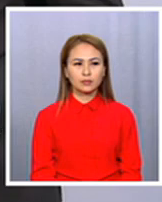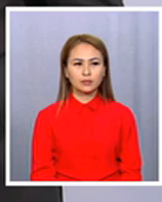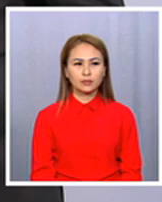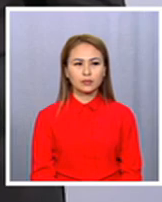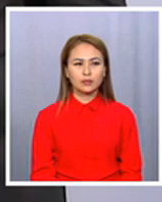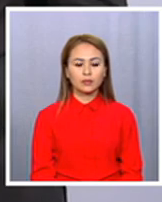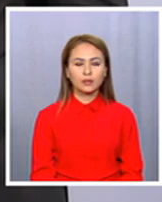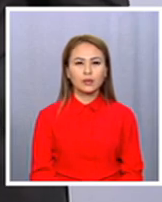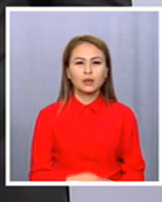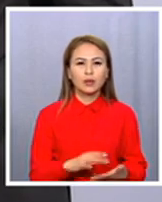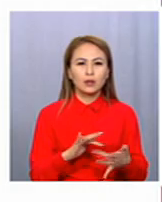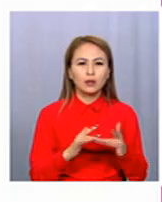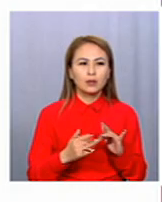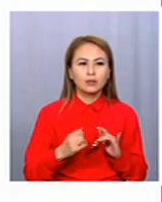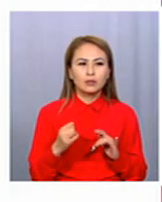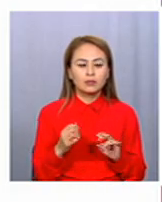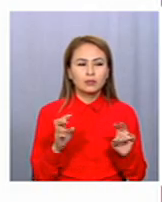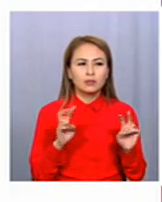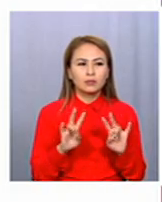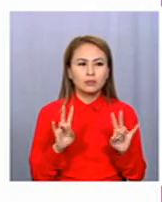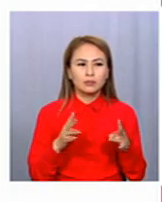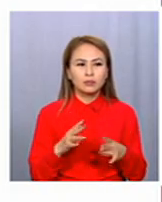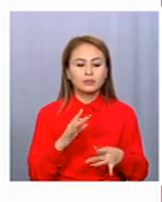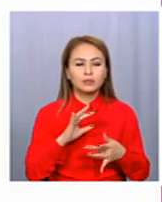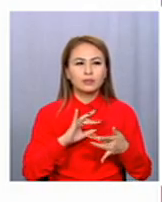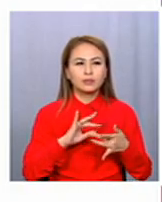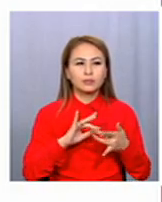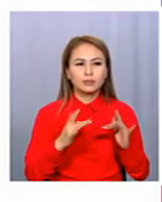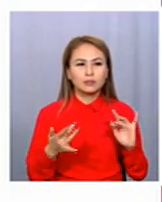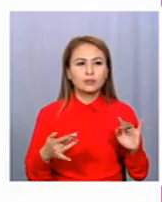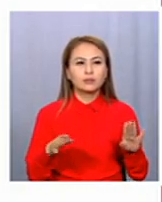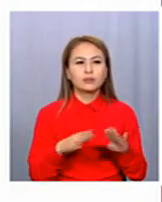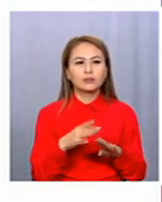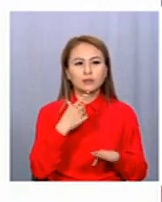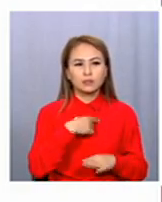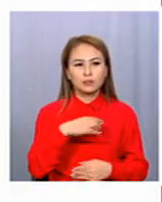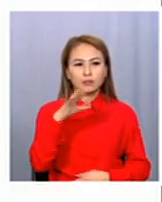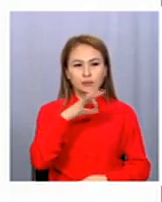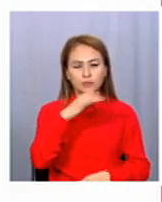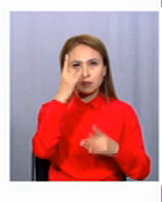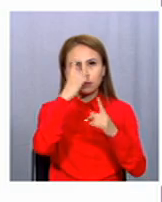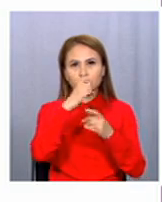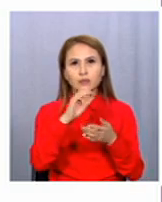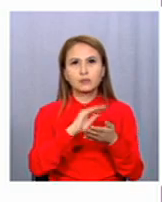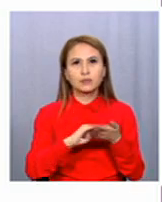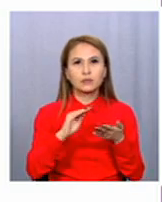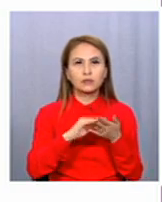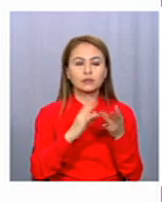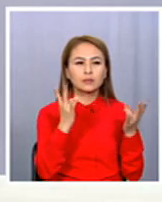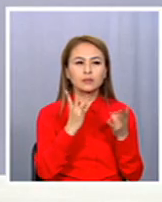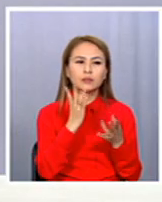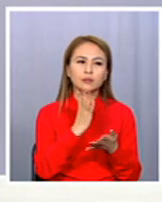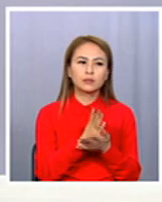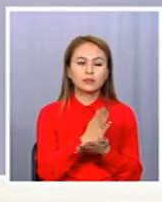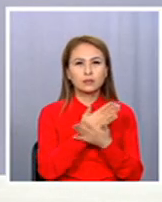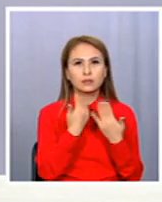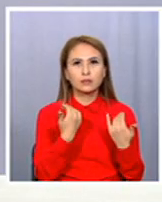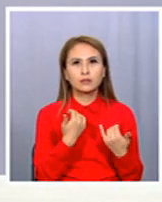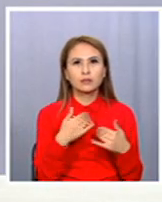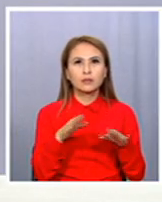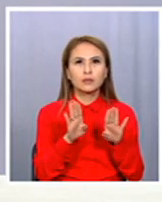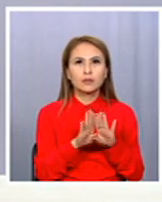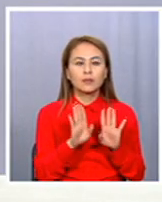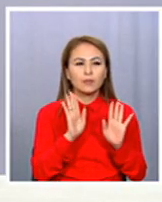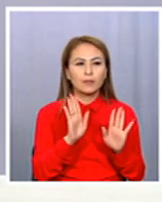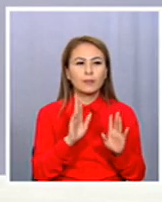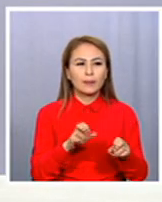интернеттен дос іздемеу. Әлеуметтік желілерде өзін туралы ақпаратты жазу қажет пе? Тек виртуалды